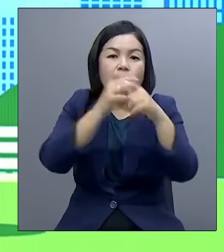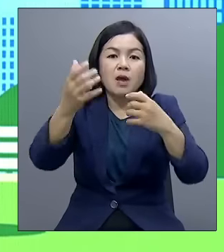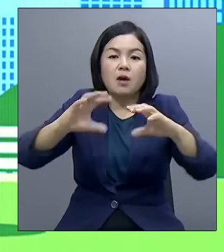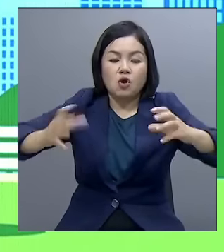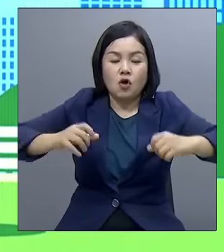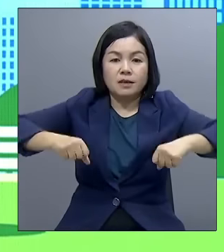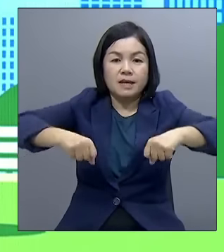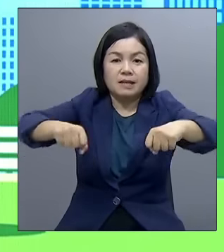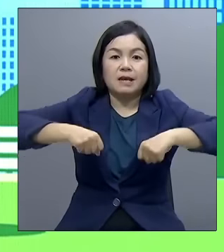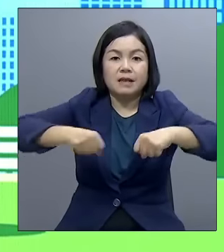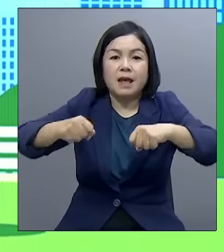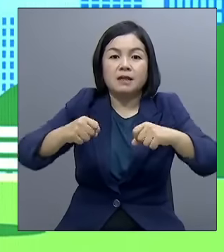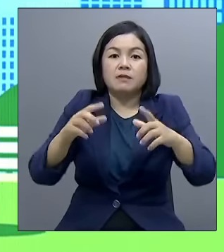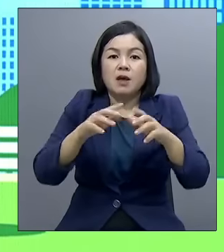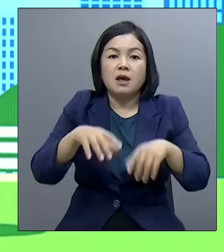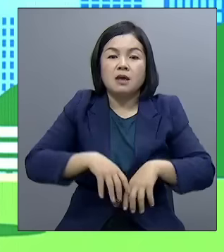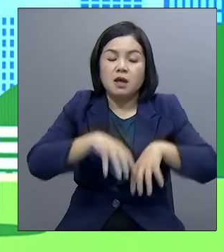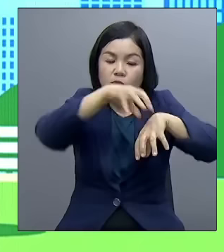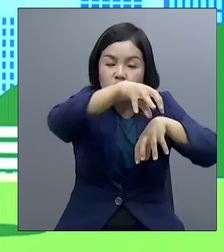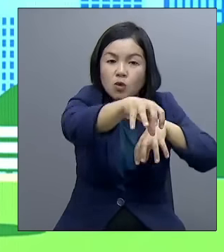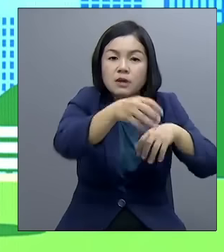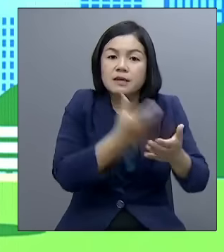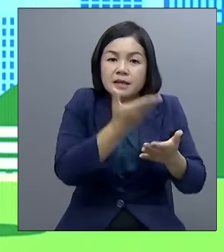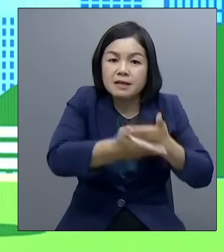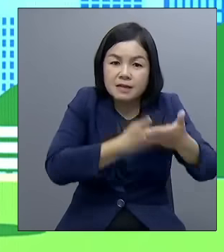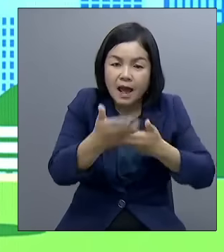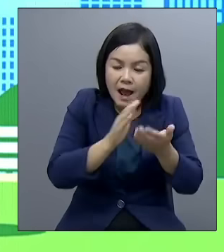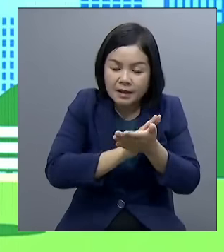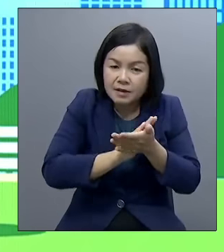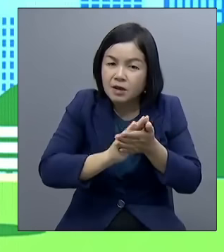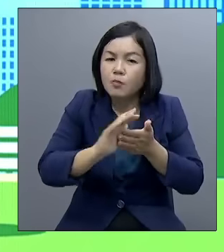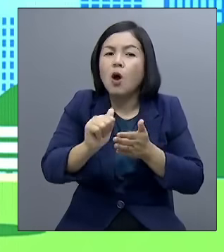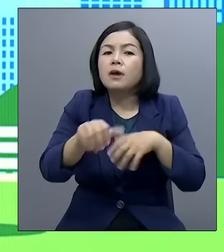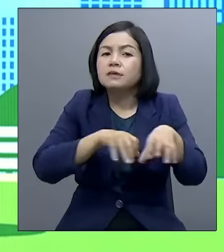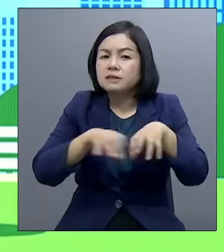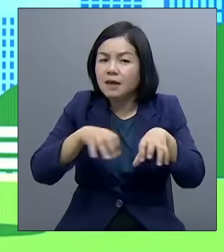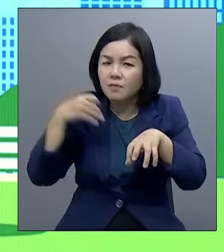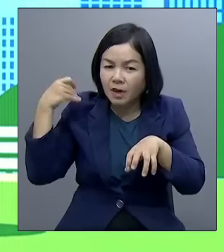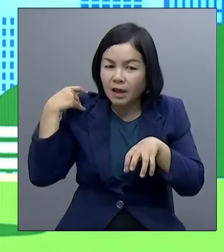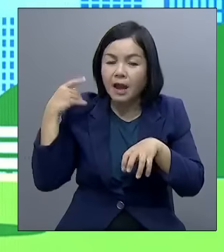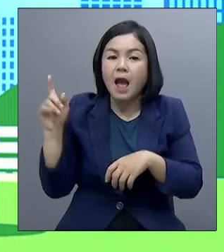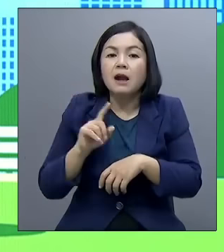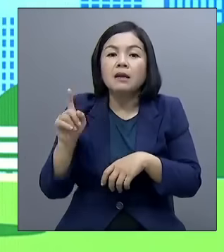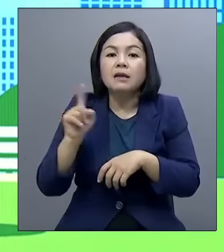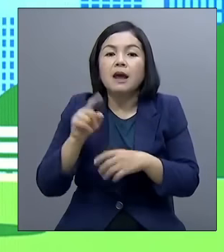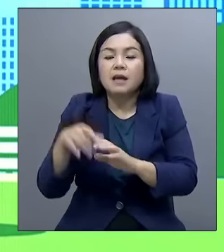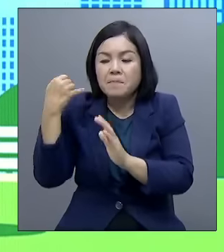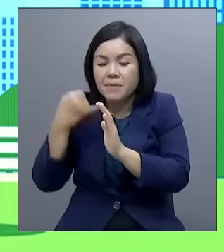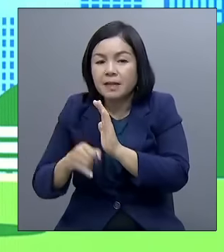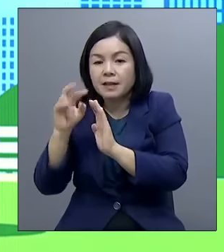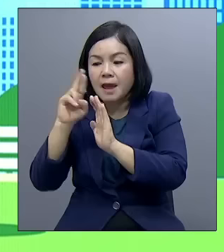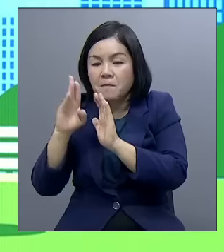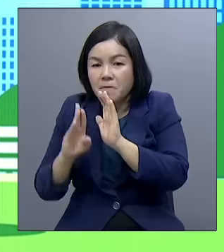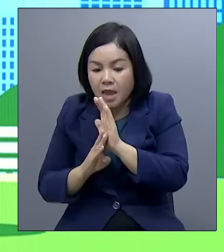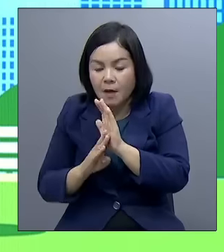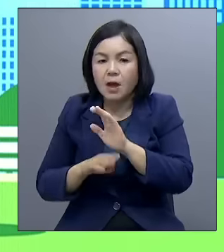พื้นที่ในการจับจ่ายซื้อของได้แต่อาจจะอยู่ในระบบระเบียบที่เหมาะสมนะคะรวมไปถึงกวดขันเรื่องของการผิดระเบียบอย่างเช่นการ